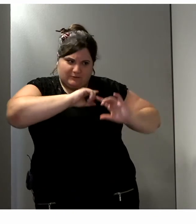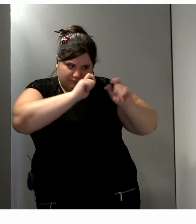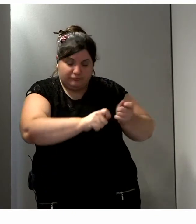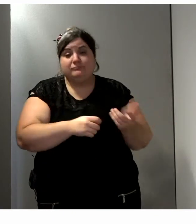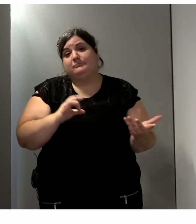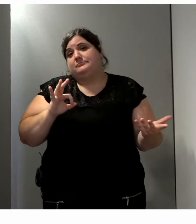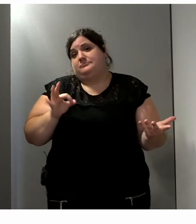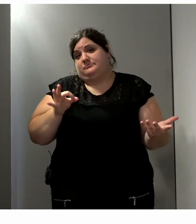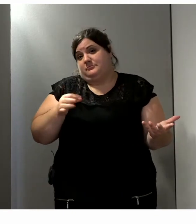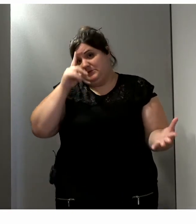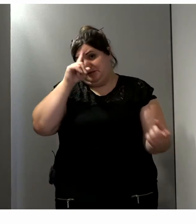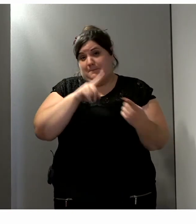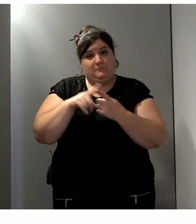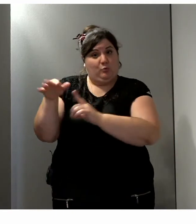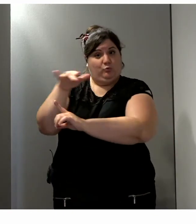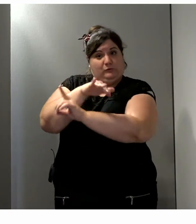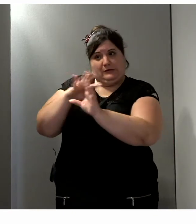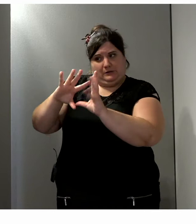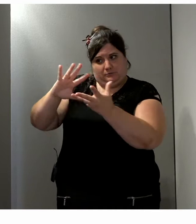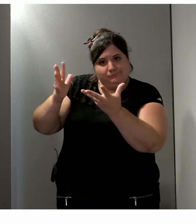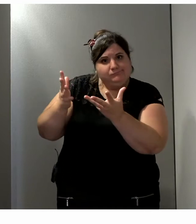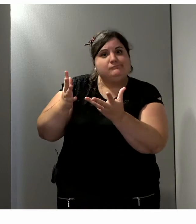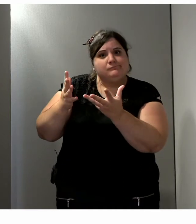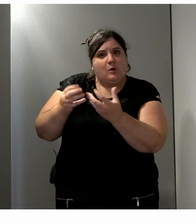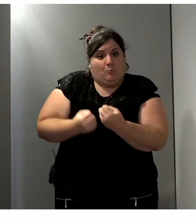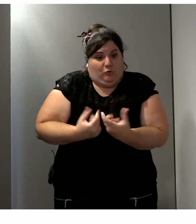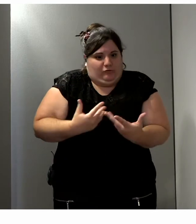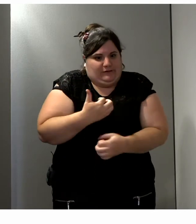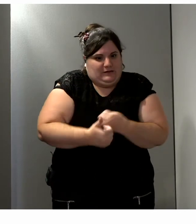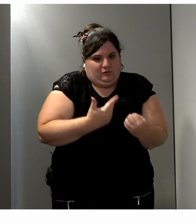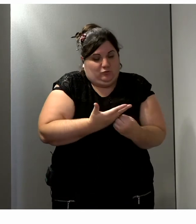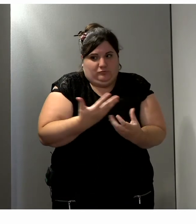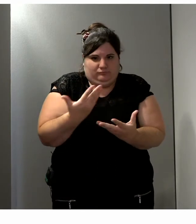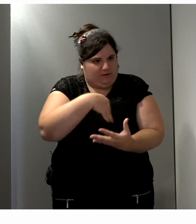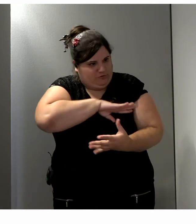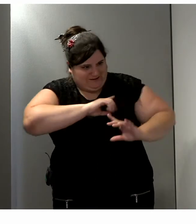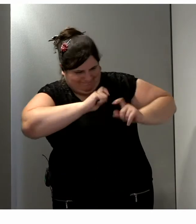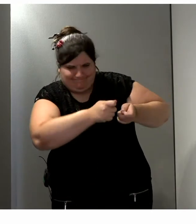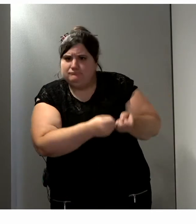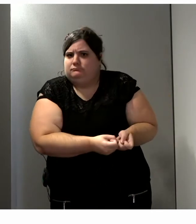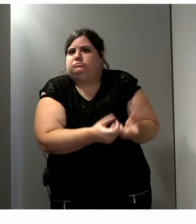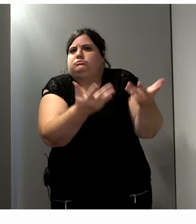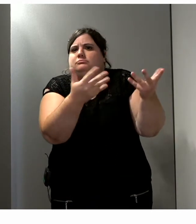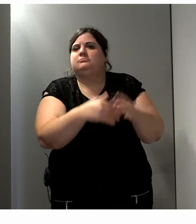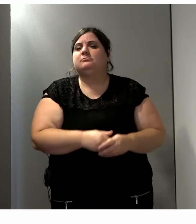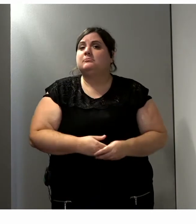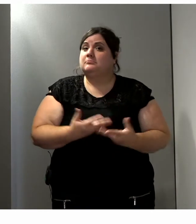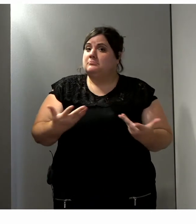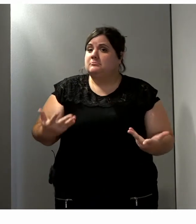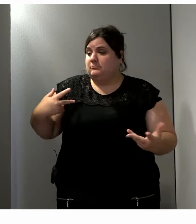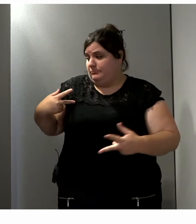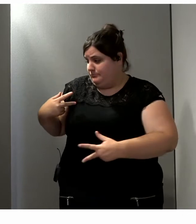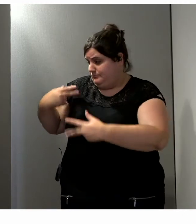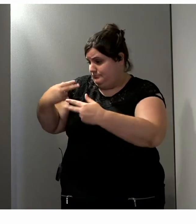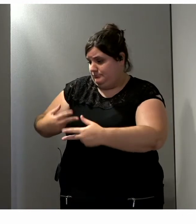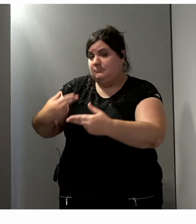je dirais, de la régulation, qui s'est beaucoup développé ces dernières années. Alors c'est vrai qu'aujourd'hui, on est dans une phase de transformation